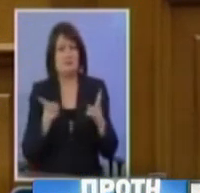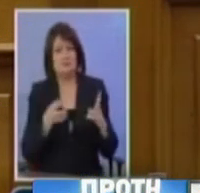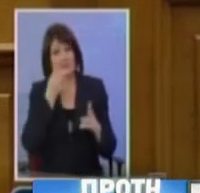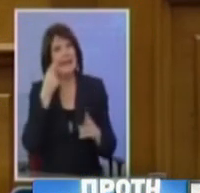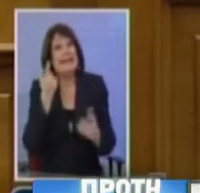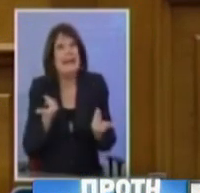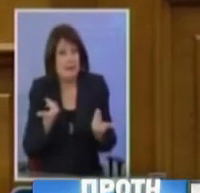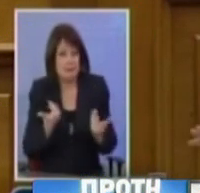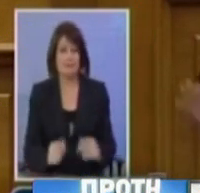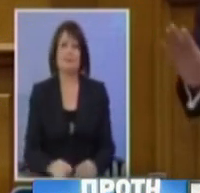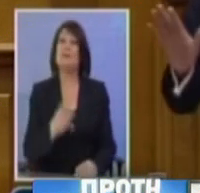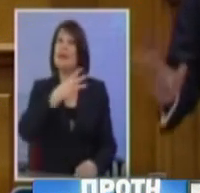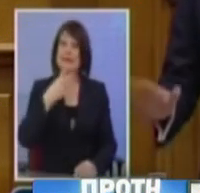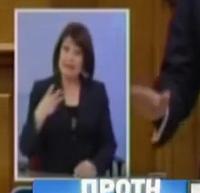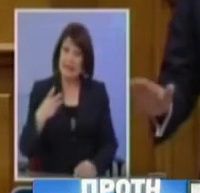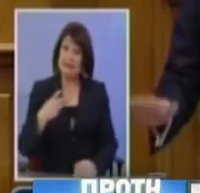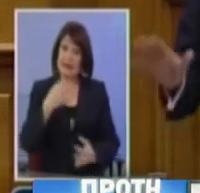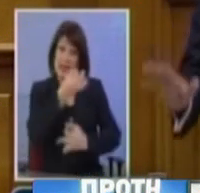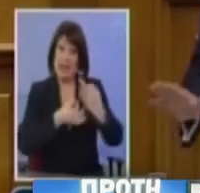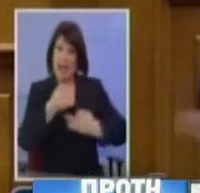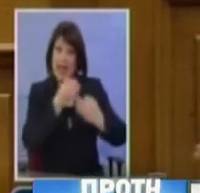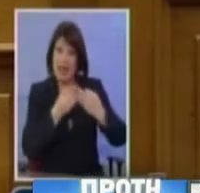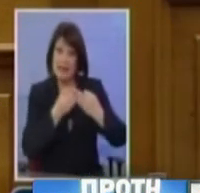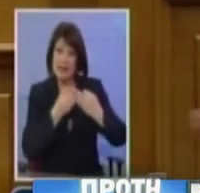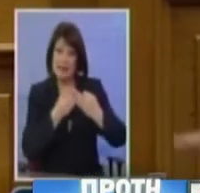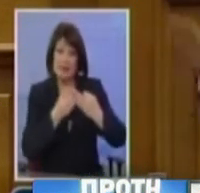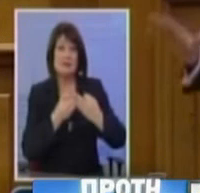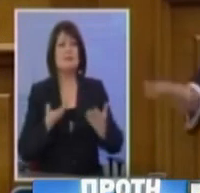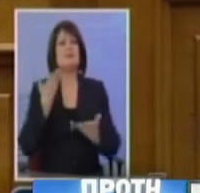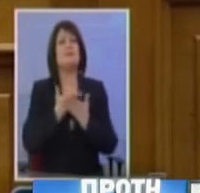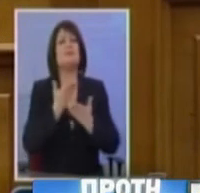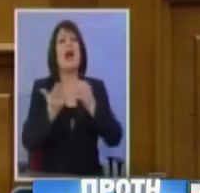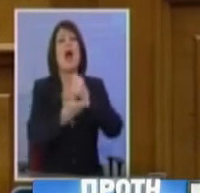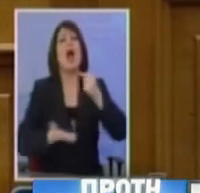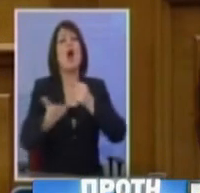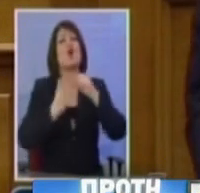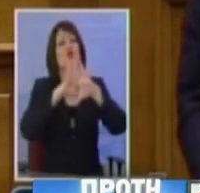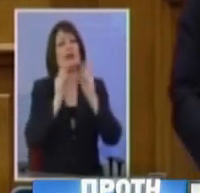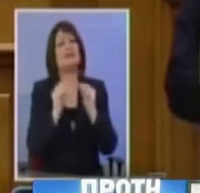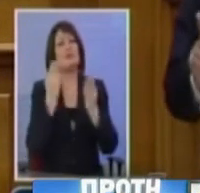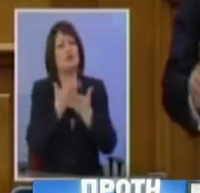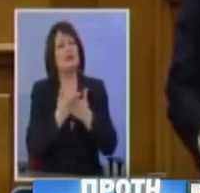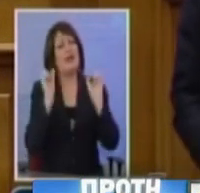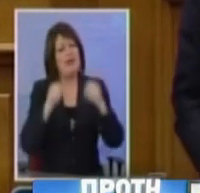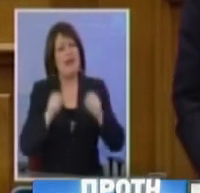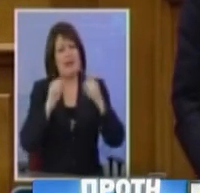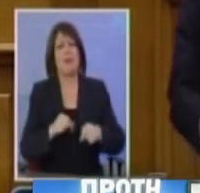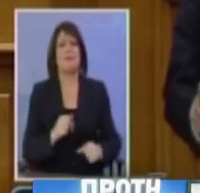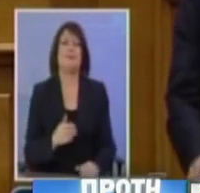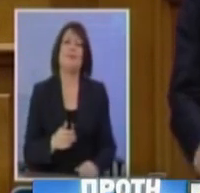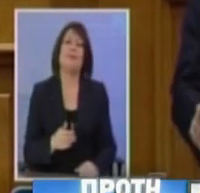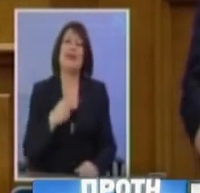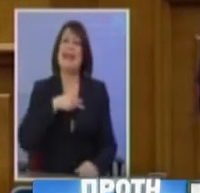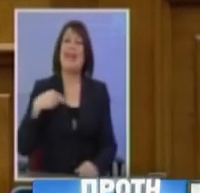το εξής. Ο ΣΥΡΙΖΑ έχει τοποθετηθεί υπέρ των οικονομικών ετοιμάτων των αγροτών συνολικά. Υπέρ των οικονομικών ετοιμάτων